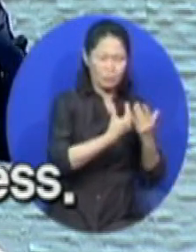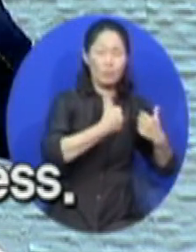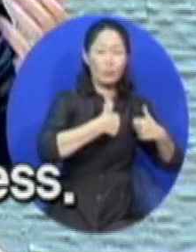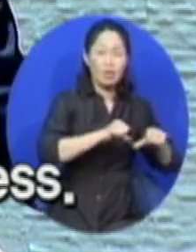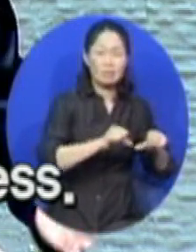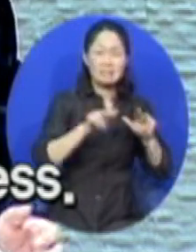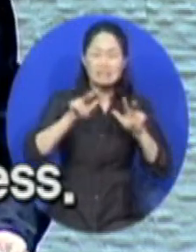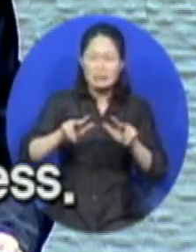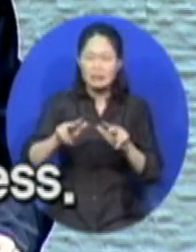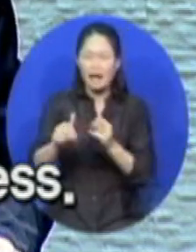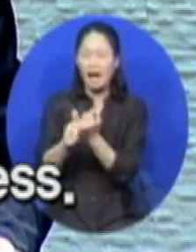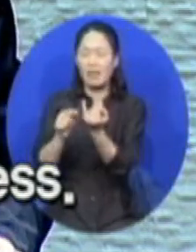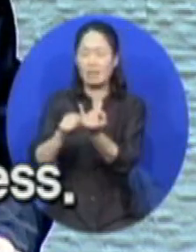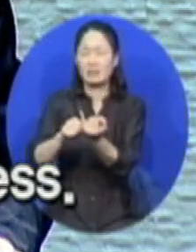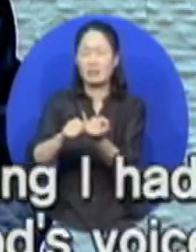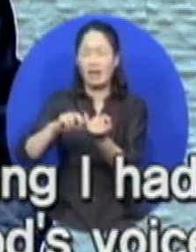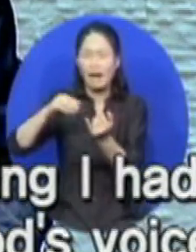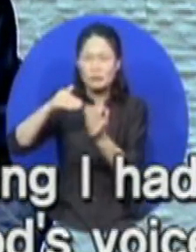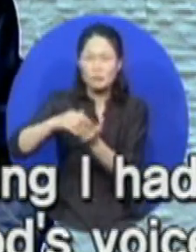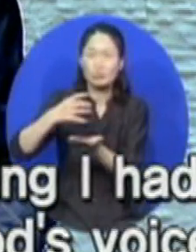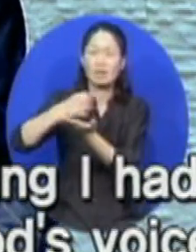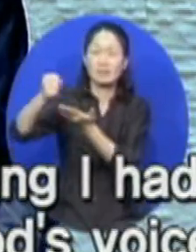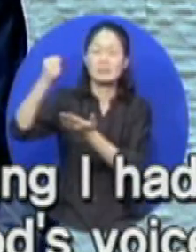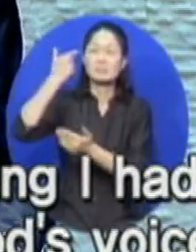이제는 아내마저 돋아 데려갑니다